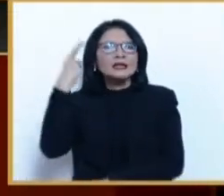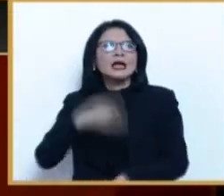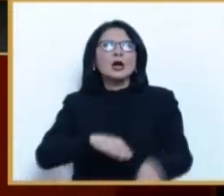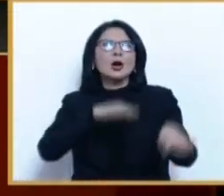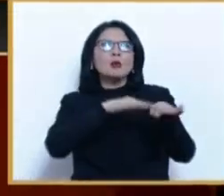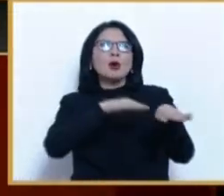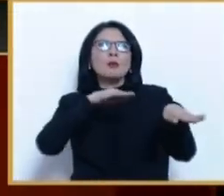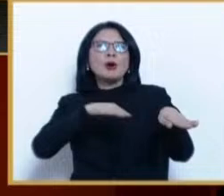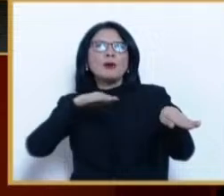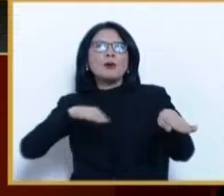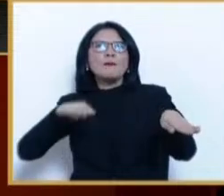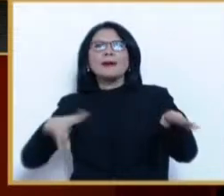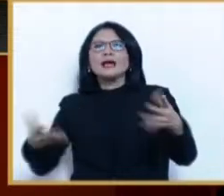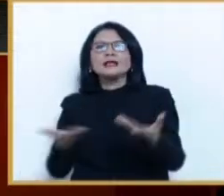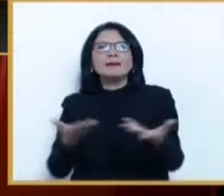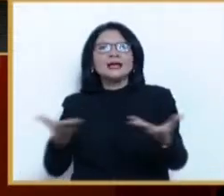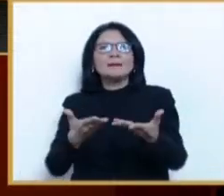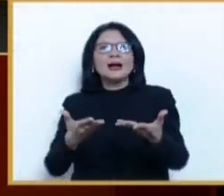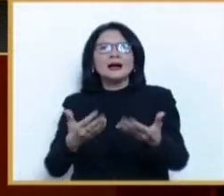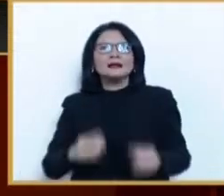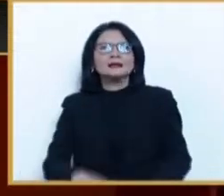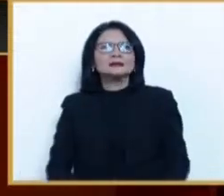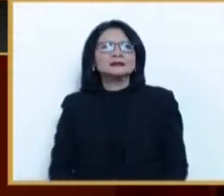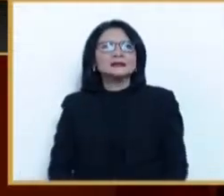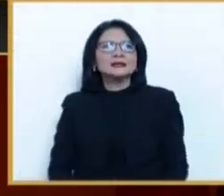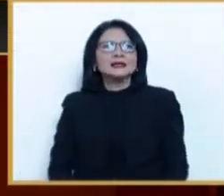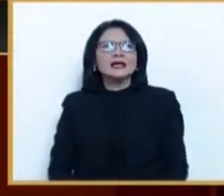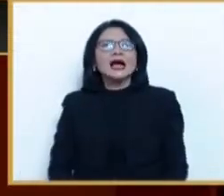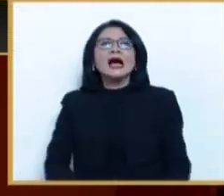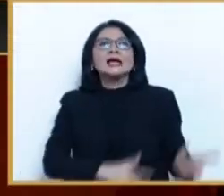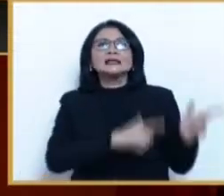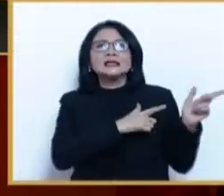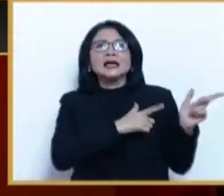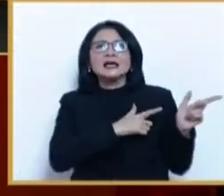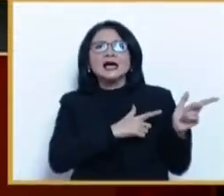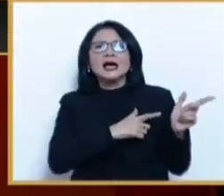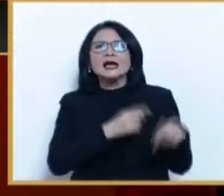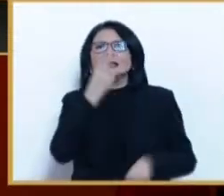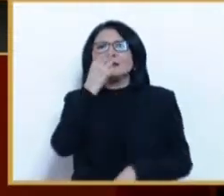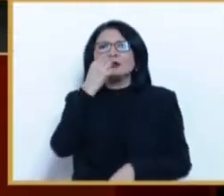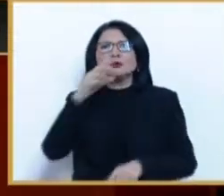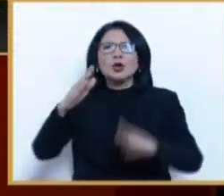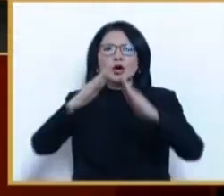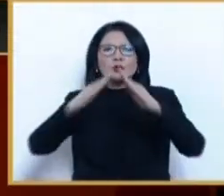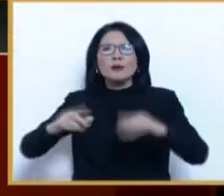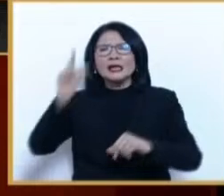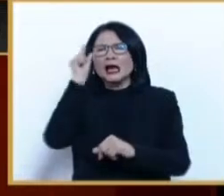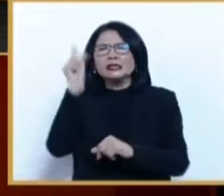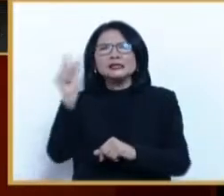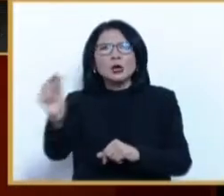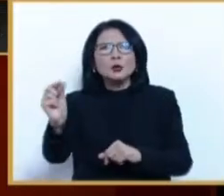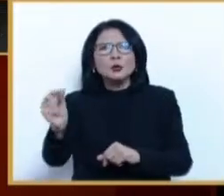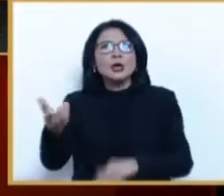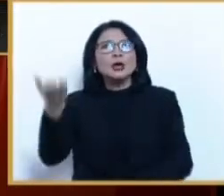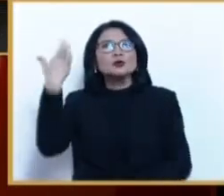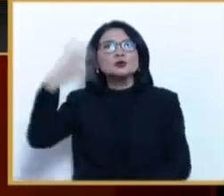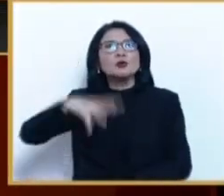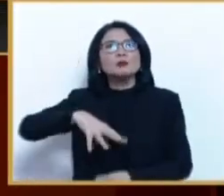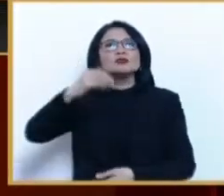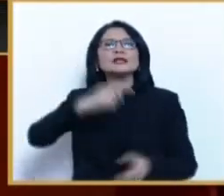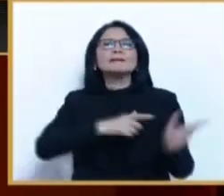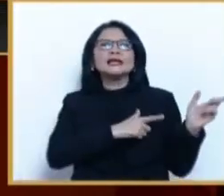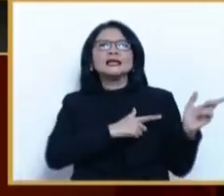di mana-mana tentara-tentara di Bandung itu Rumahnya jauh mas karena dulu Memang pusat militer dari zaman